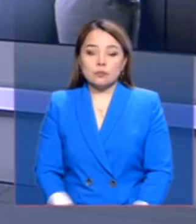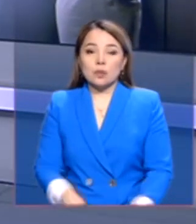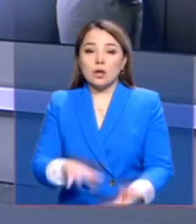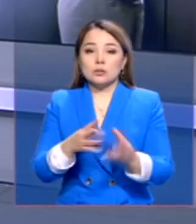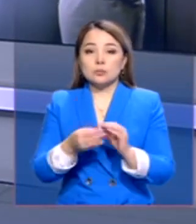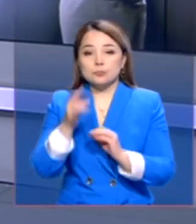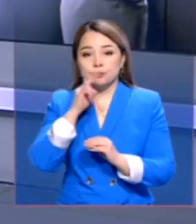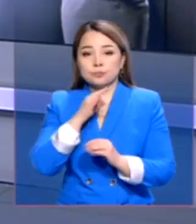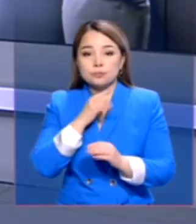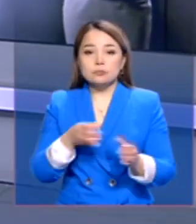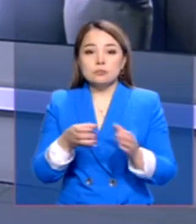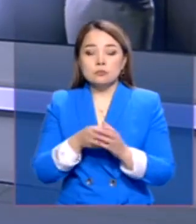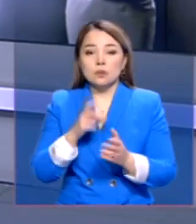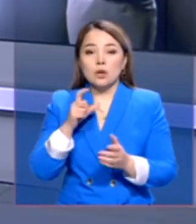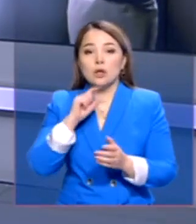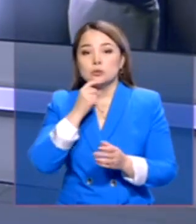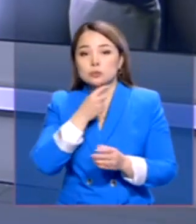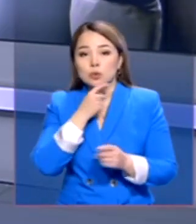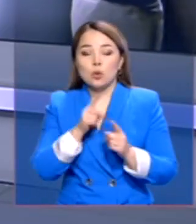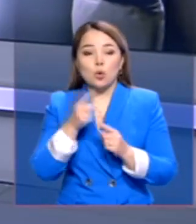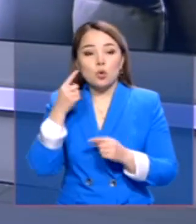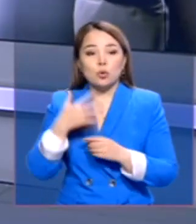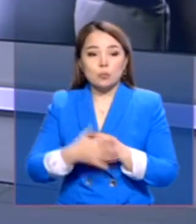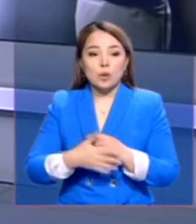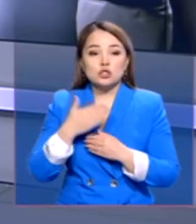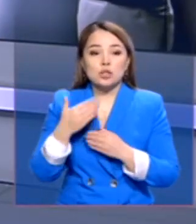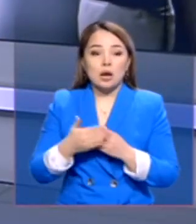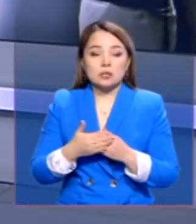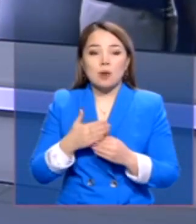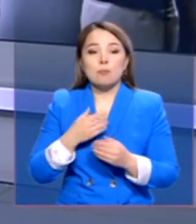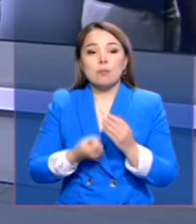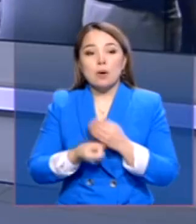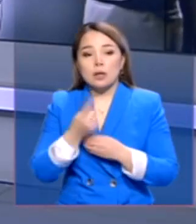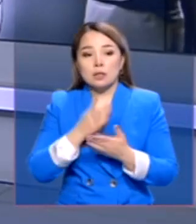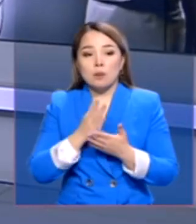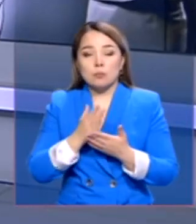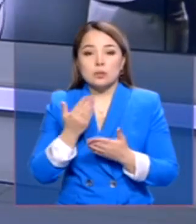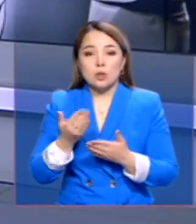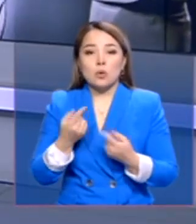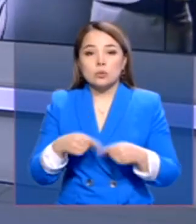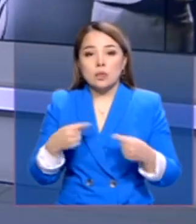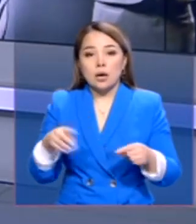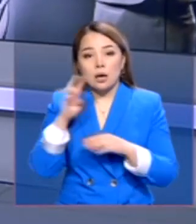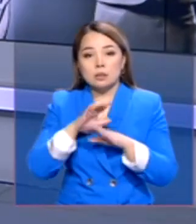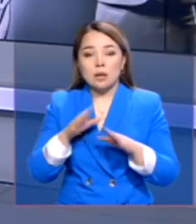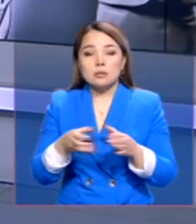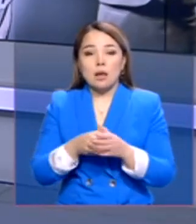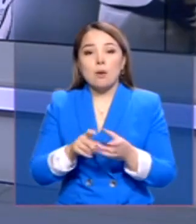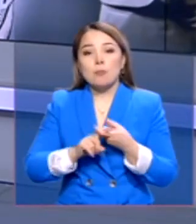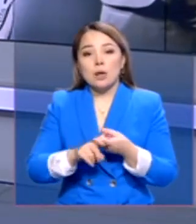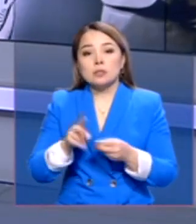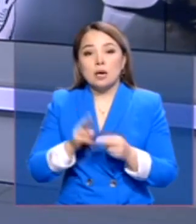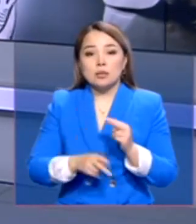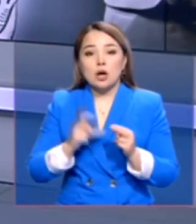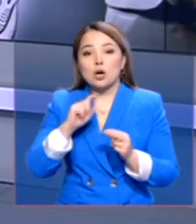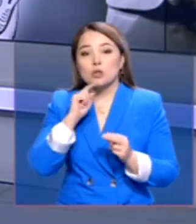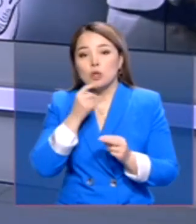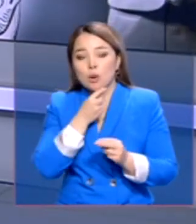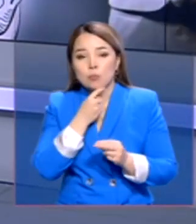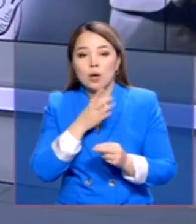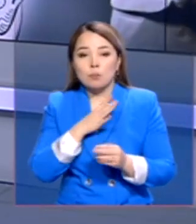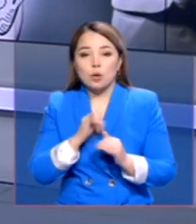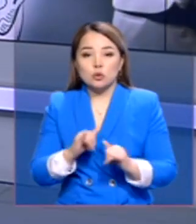Жалпы Қазақстанда креативті экономика ұғымы жақында пайда болды. Ал өзгелдер мұны пандемиядан кейінгі